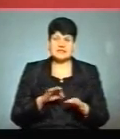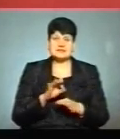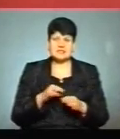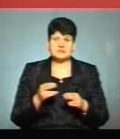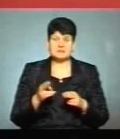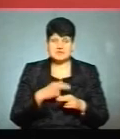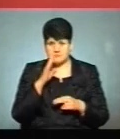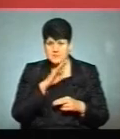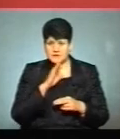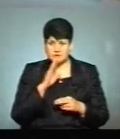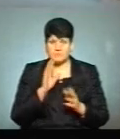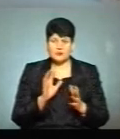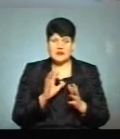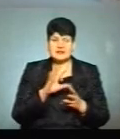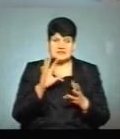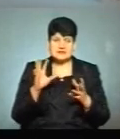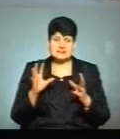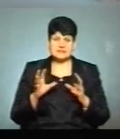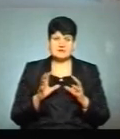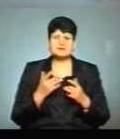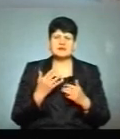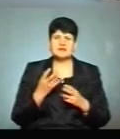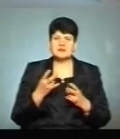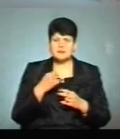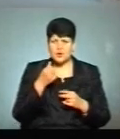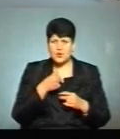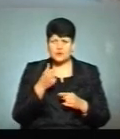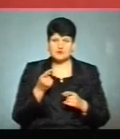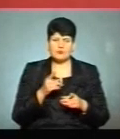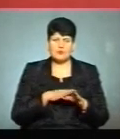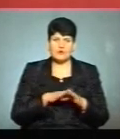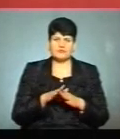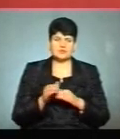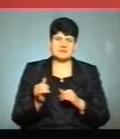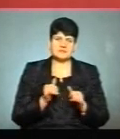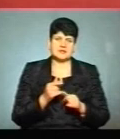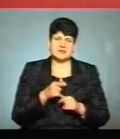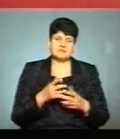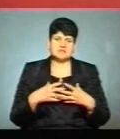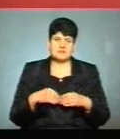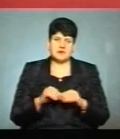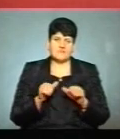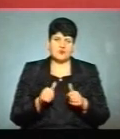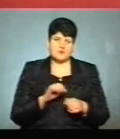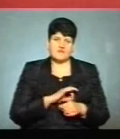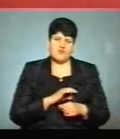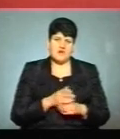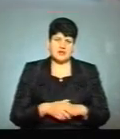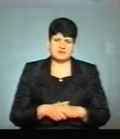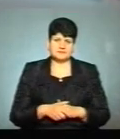позбавлено піклувань. Загалом скільки на цілу добу потрібно років, щоб повністю забезпечувати їм сімейні форми виховання, на ваш